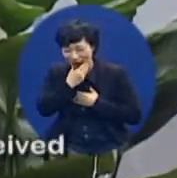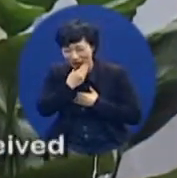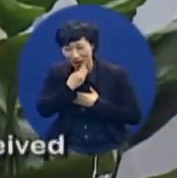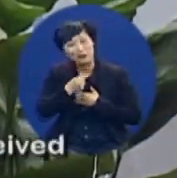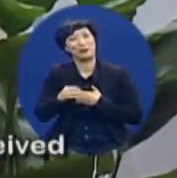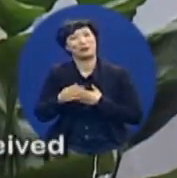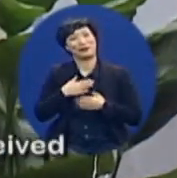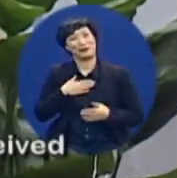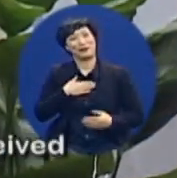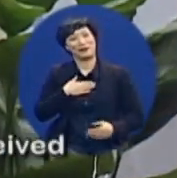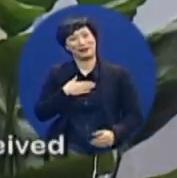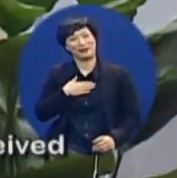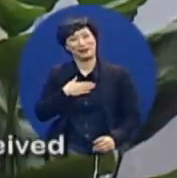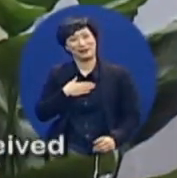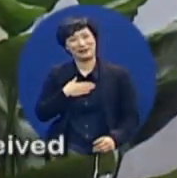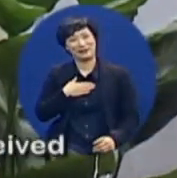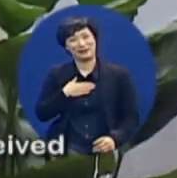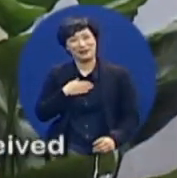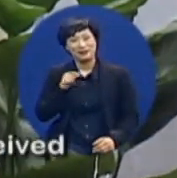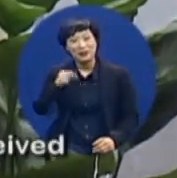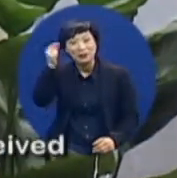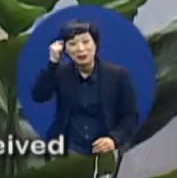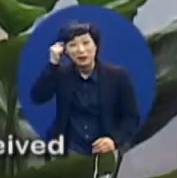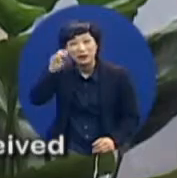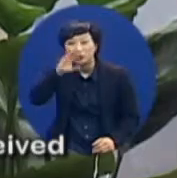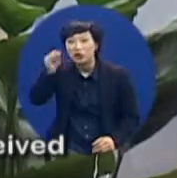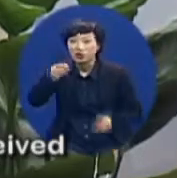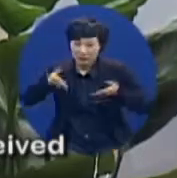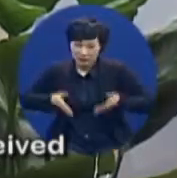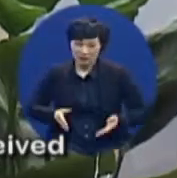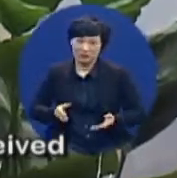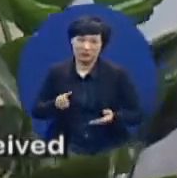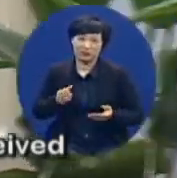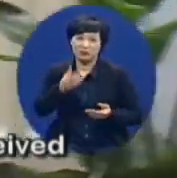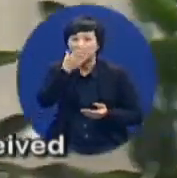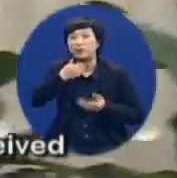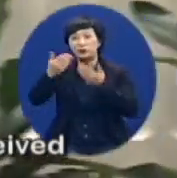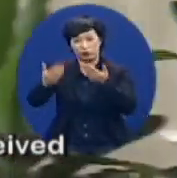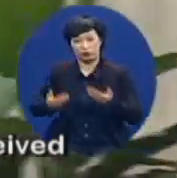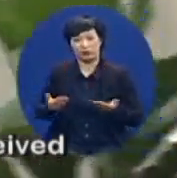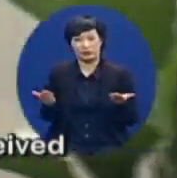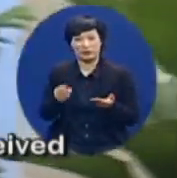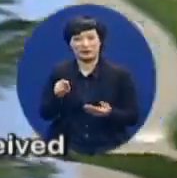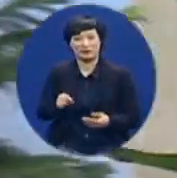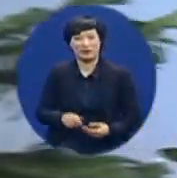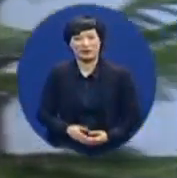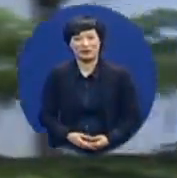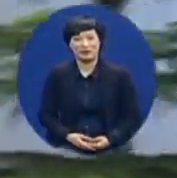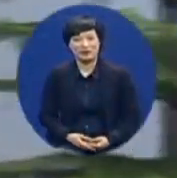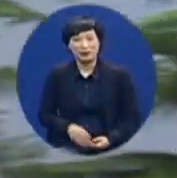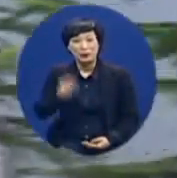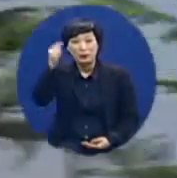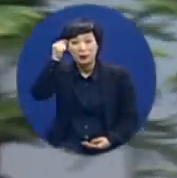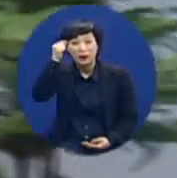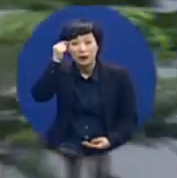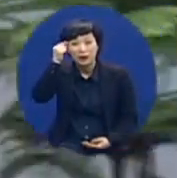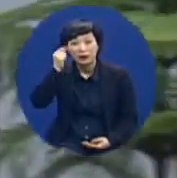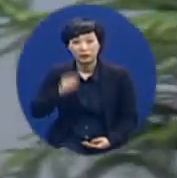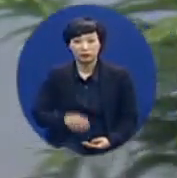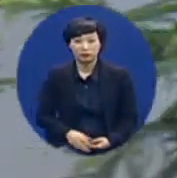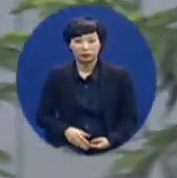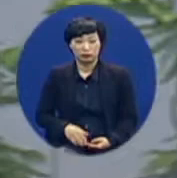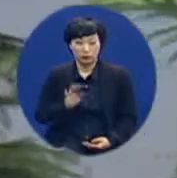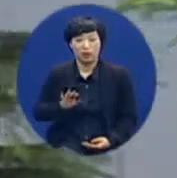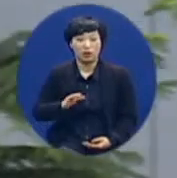나올 수가 없어 이것이 성탄으로의 아멘 왜